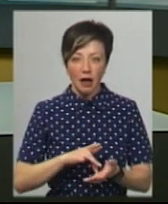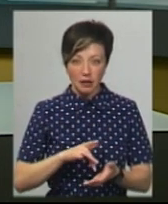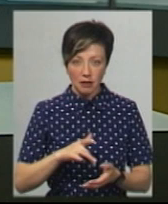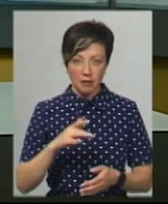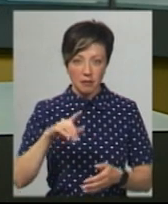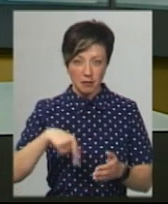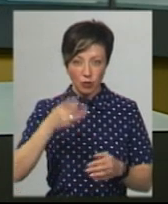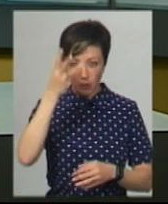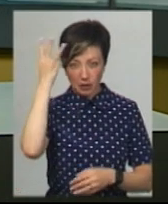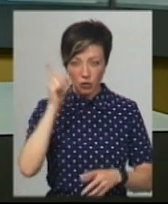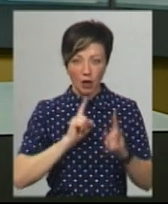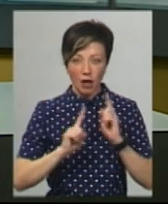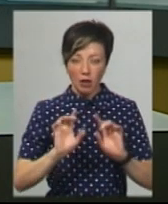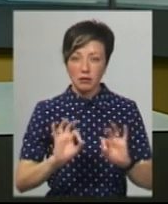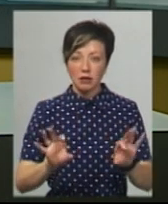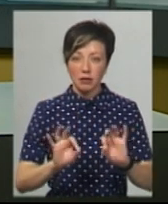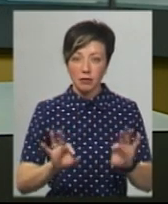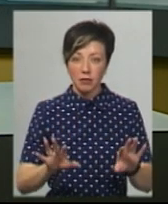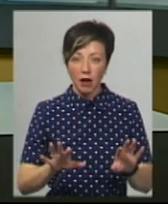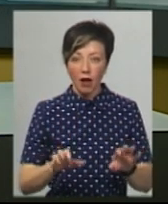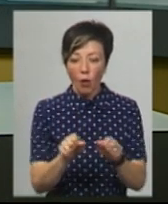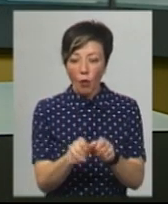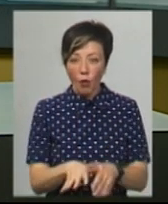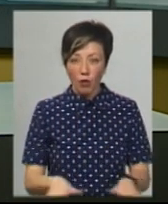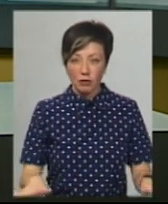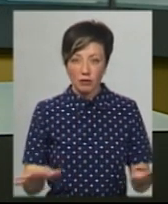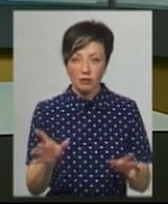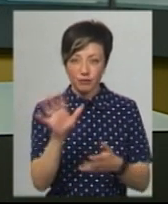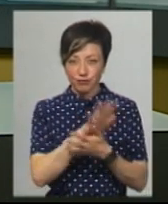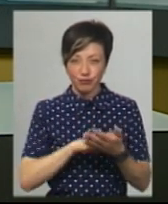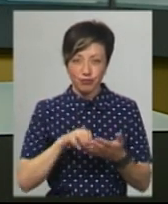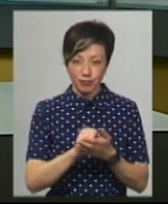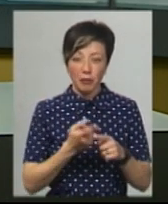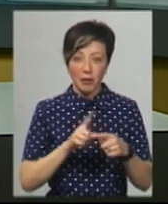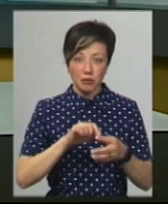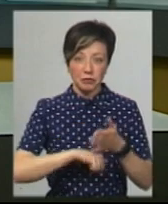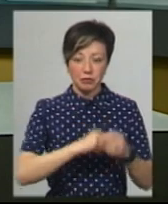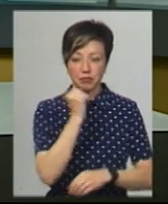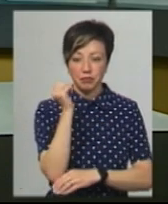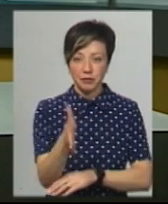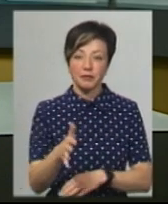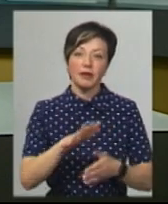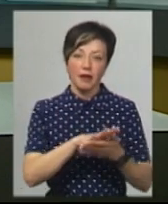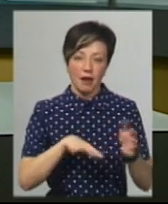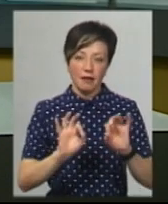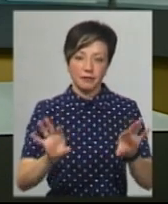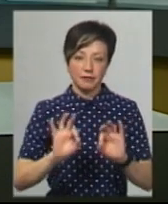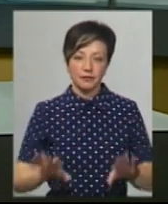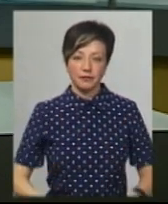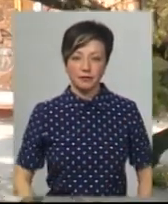ради Олександр Телішевський каже, коріння в дерева згнило, тому воно і впало. Більше в сюжеті Анастасії